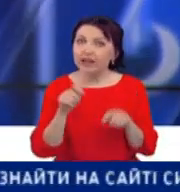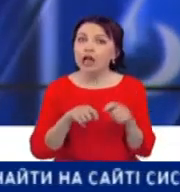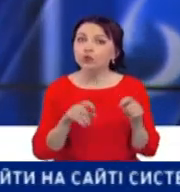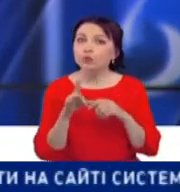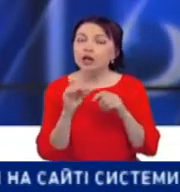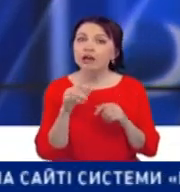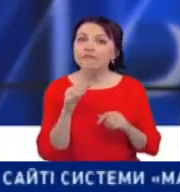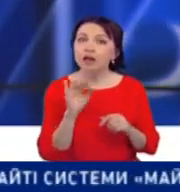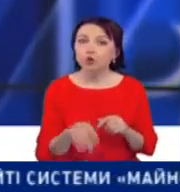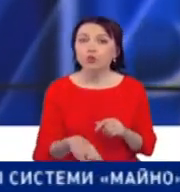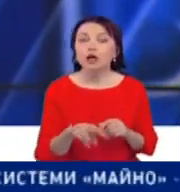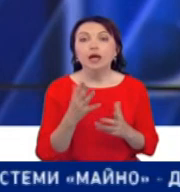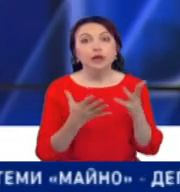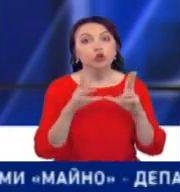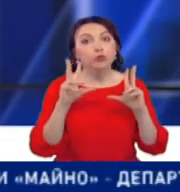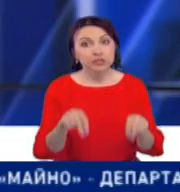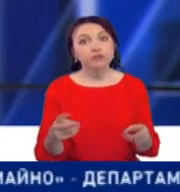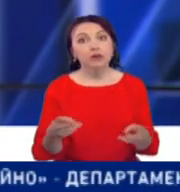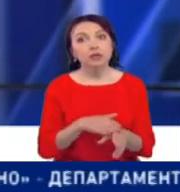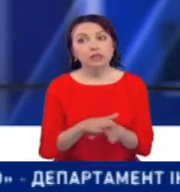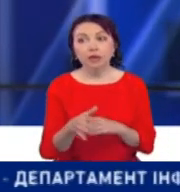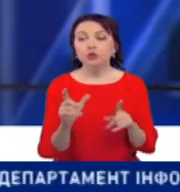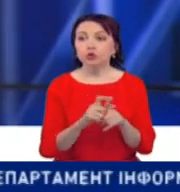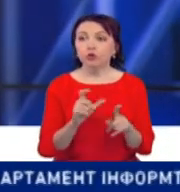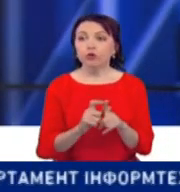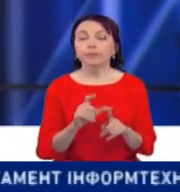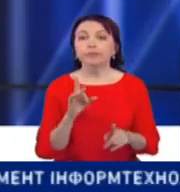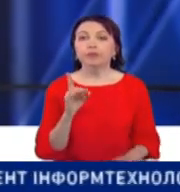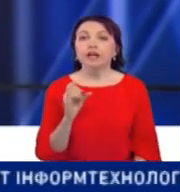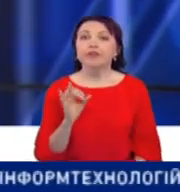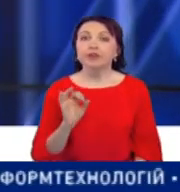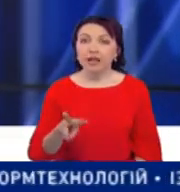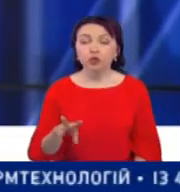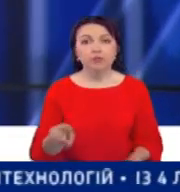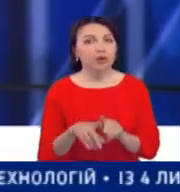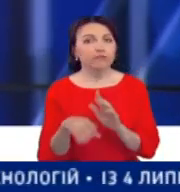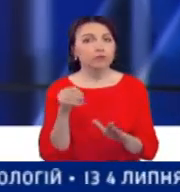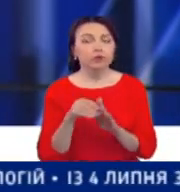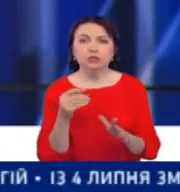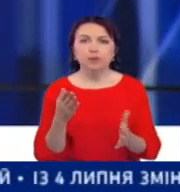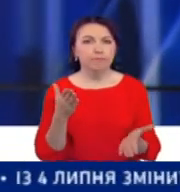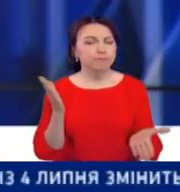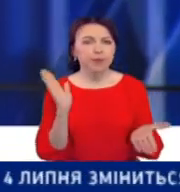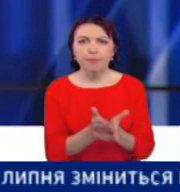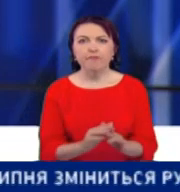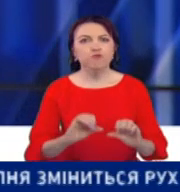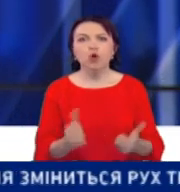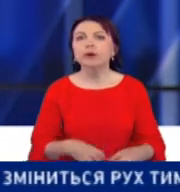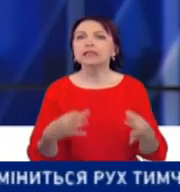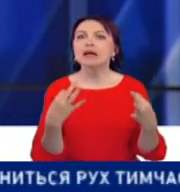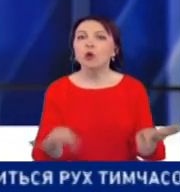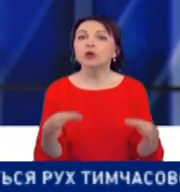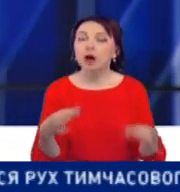треба тримати слово. Логічно. Референдум, як і вибори, пряма форма демократії. Тому що якщо ми хочемо